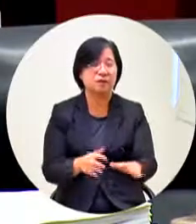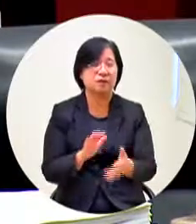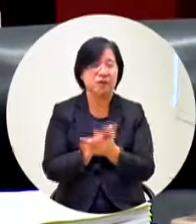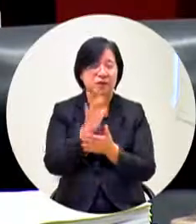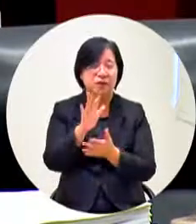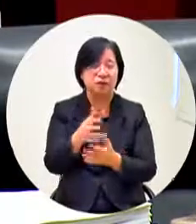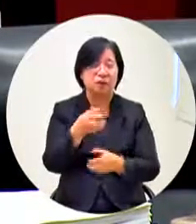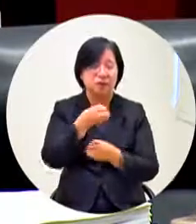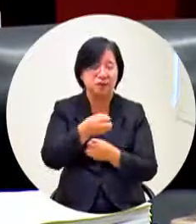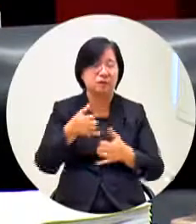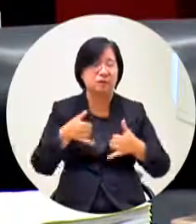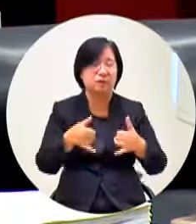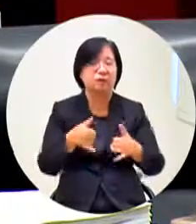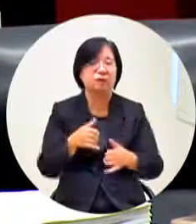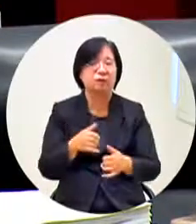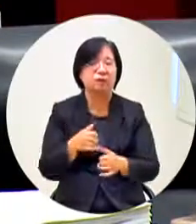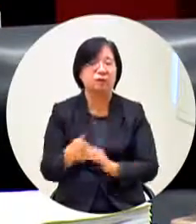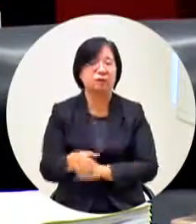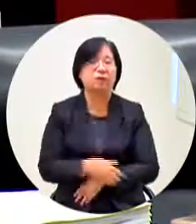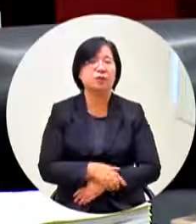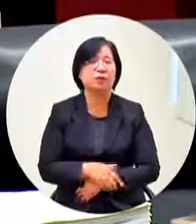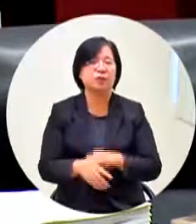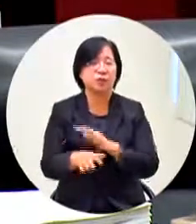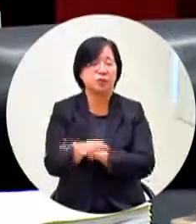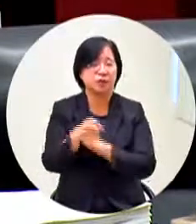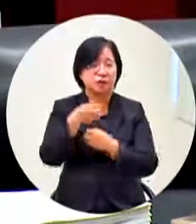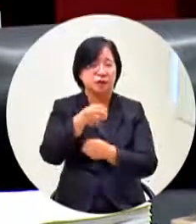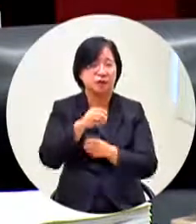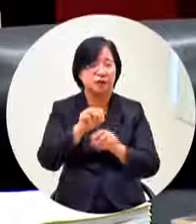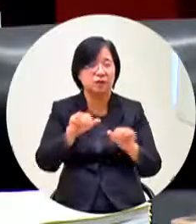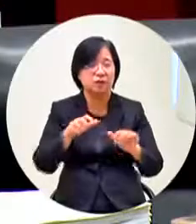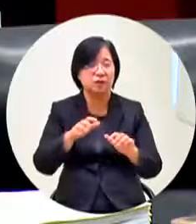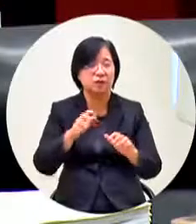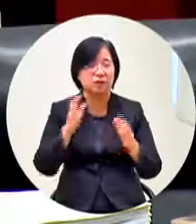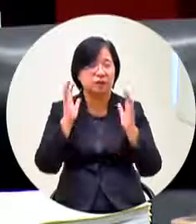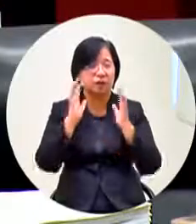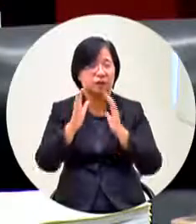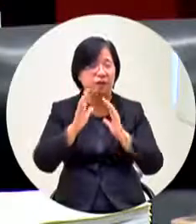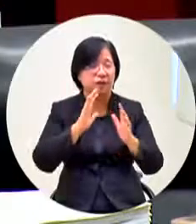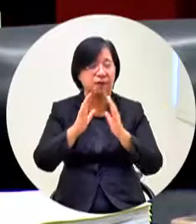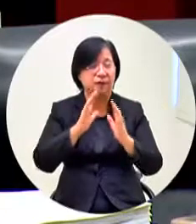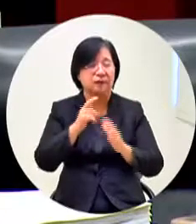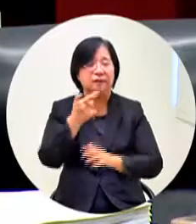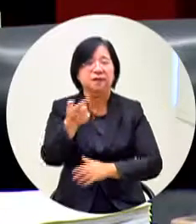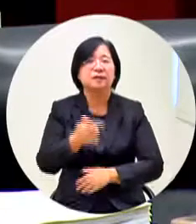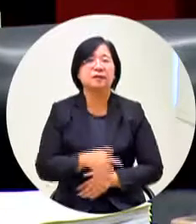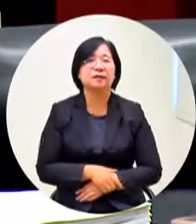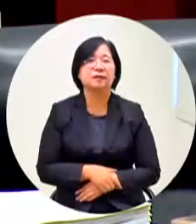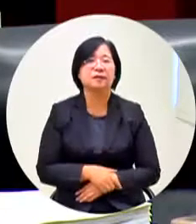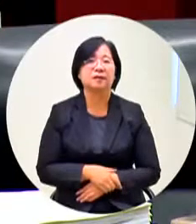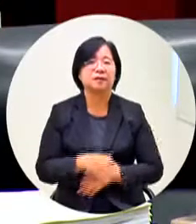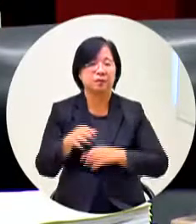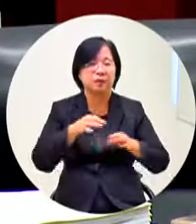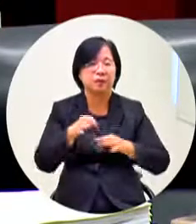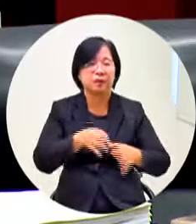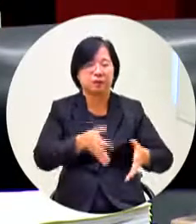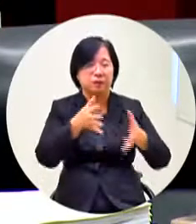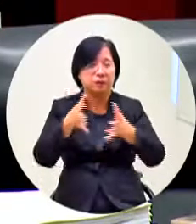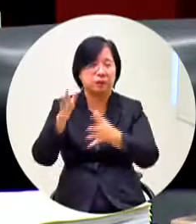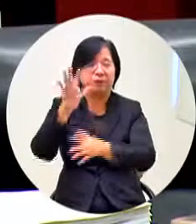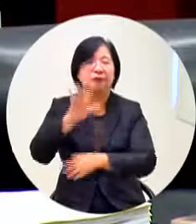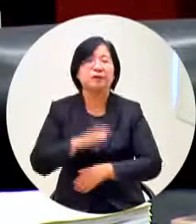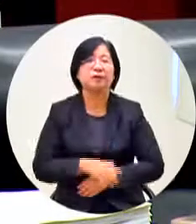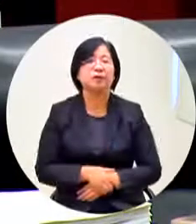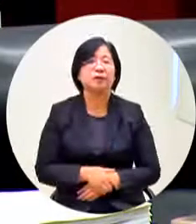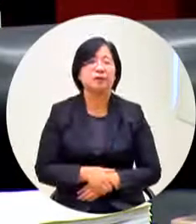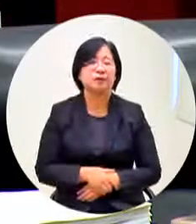区是最繁华的地方，因为商店林立。那从左南的这个左南路这边开始的后